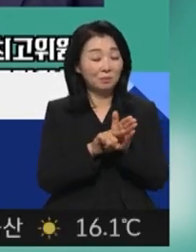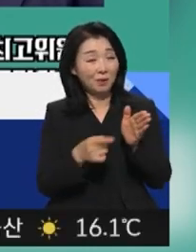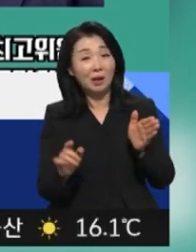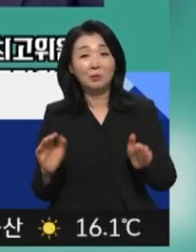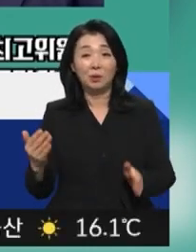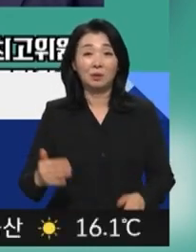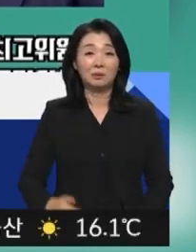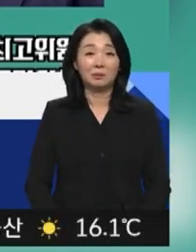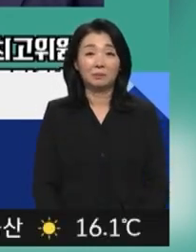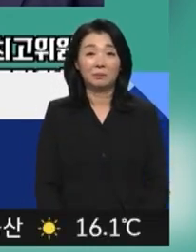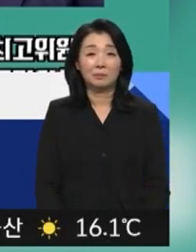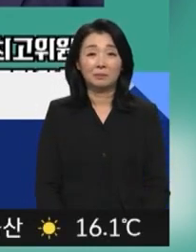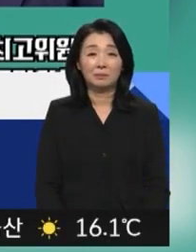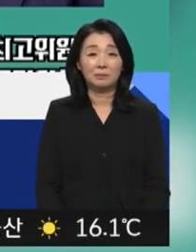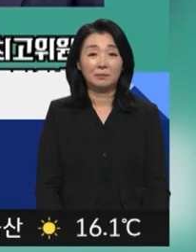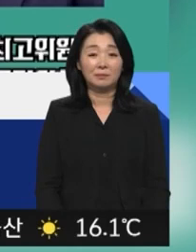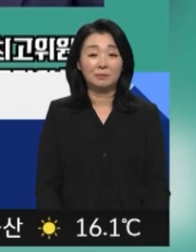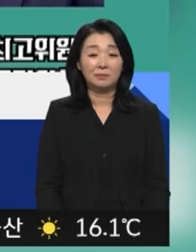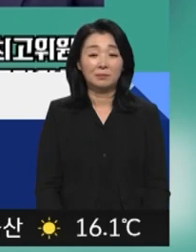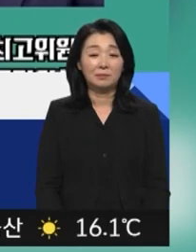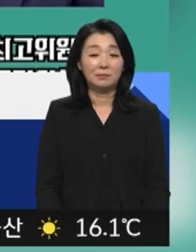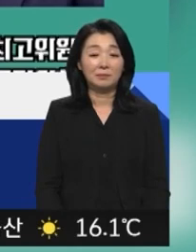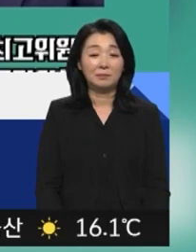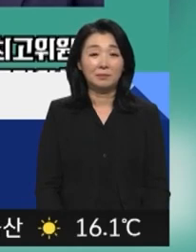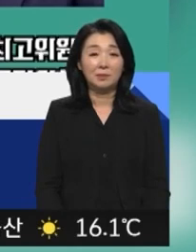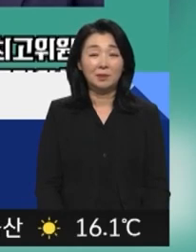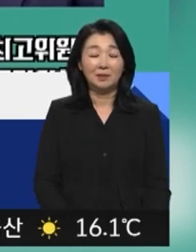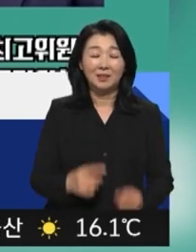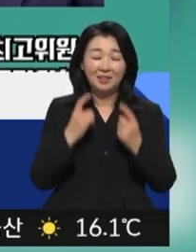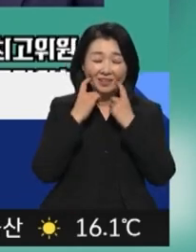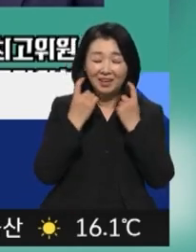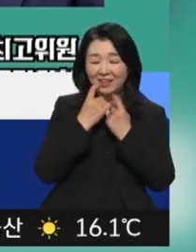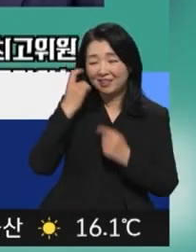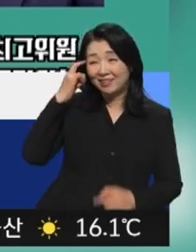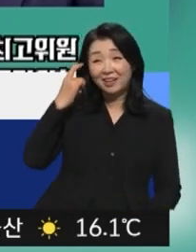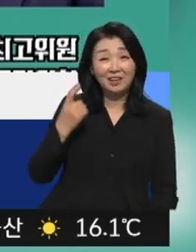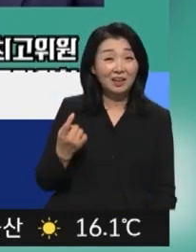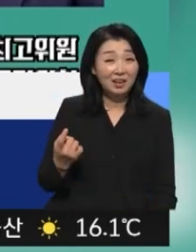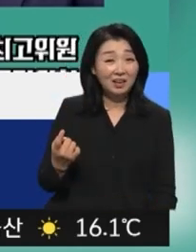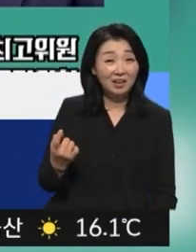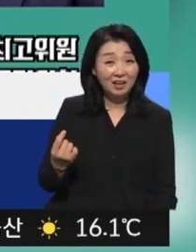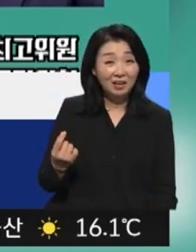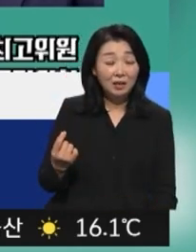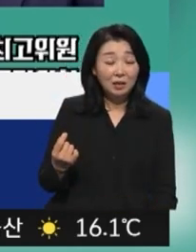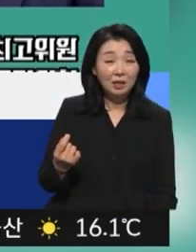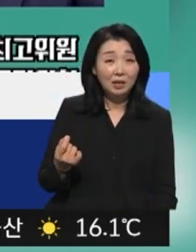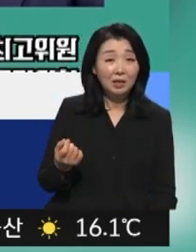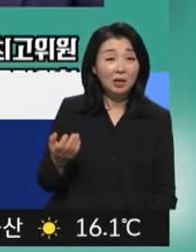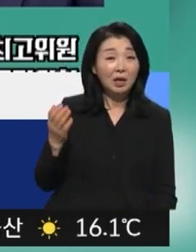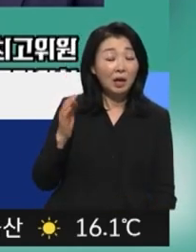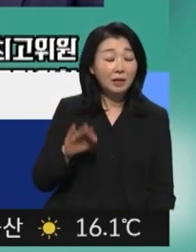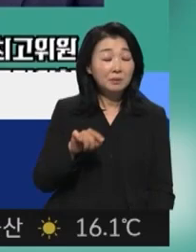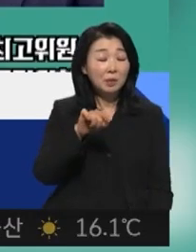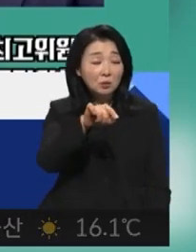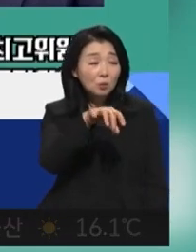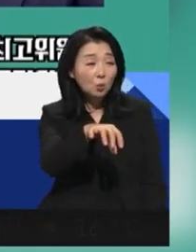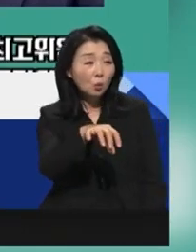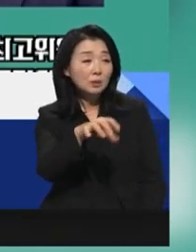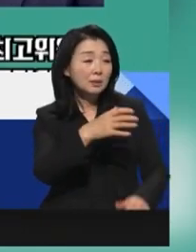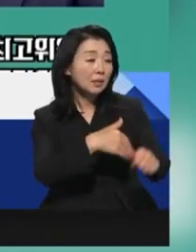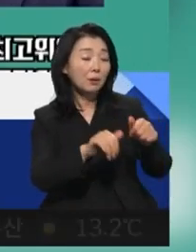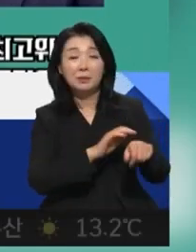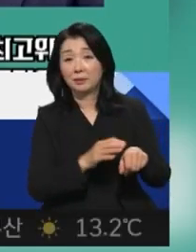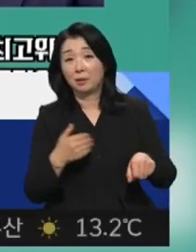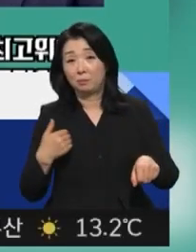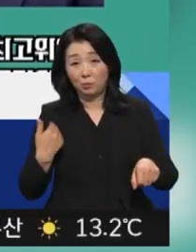것입니다. 그렇기 때문에 아무리 개인 의견이라고 하더라도 또 자리가 어떤 자리였는지는 제가 알 수